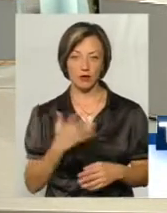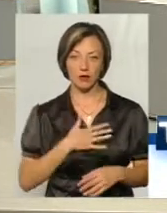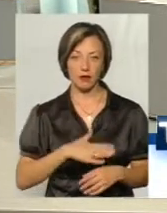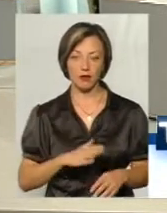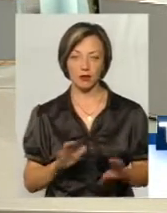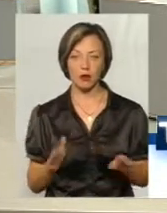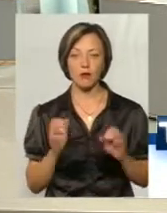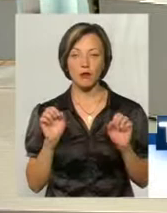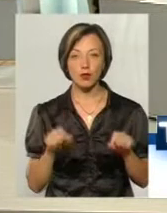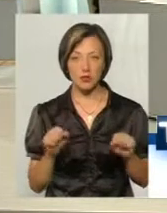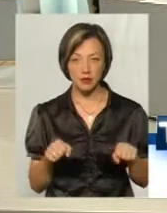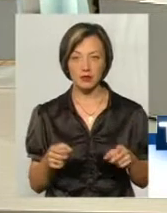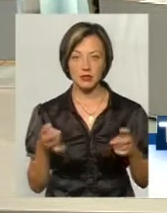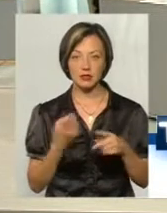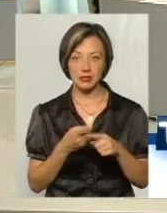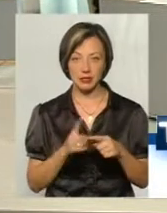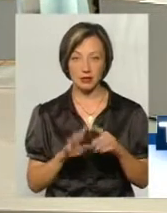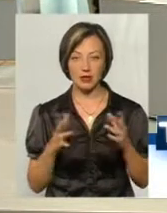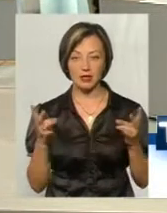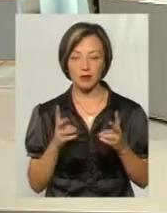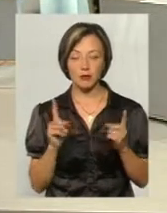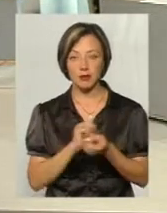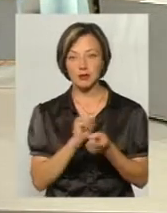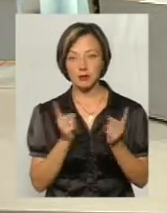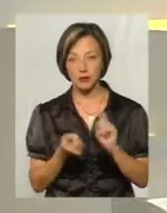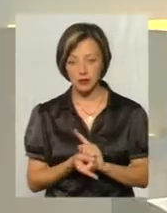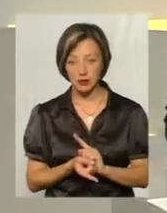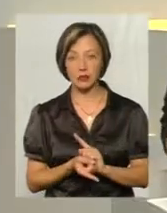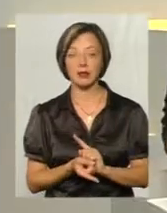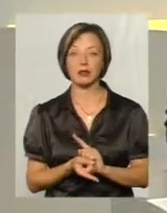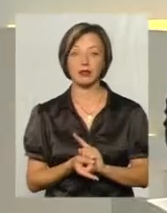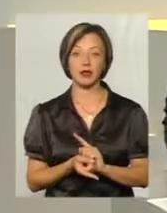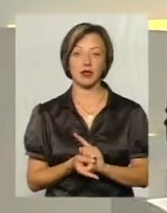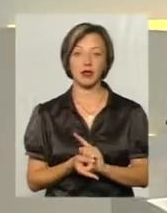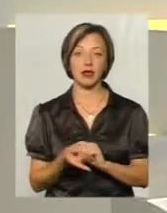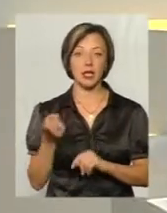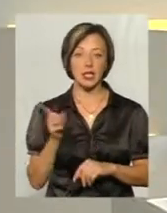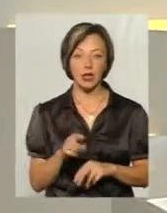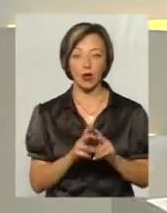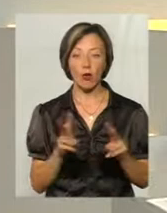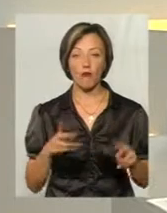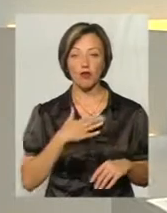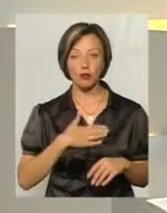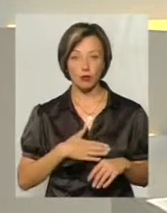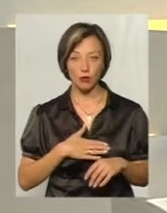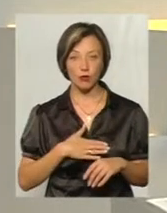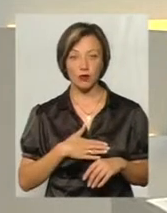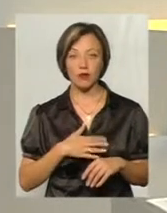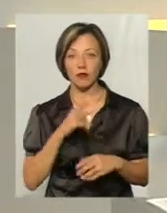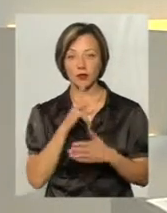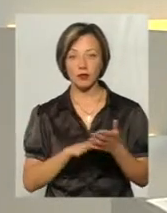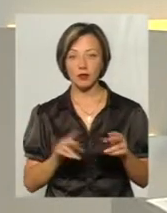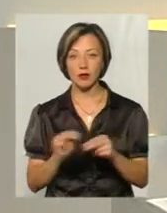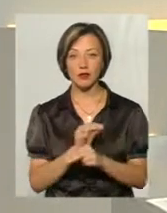влаштовує. Можливо, все ж таки це момент, коли треба щось змінити, адже тих, кого влаштовують, вони, вибачте,